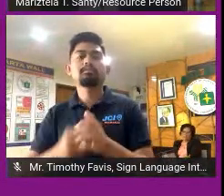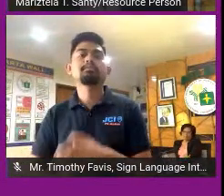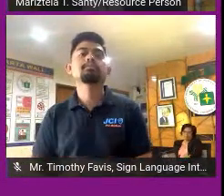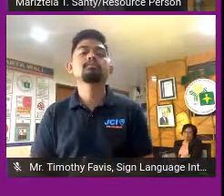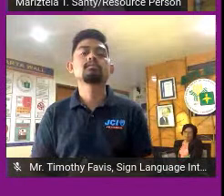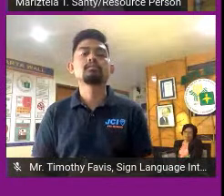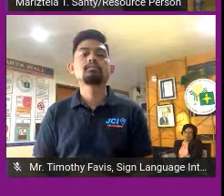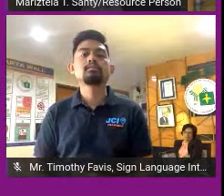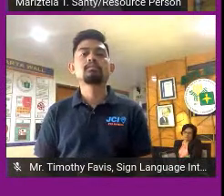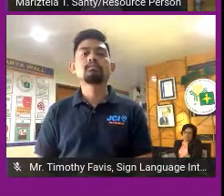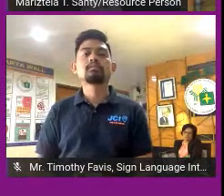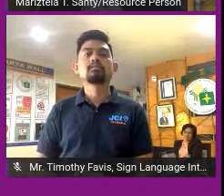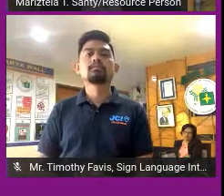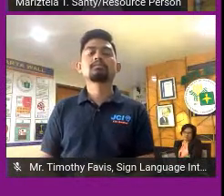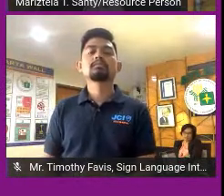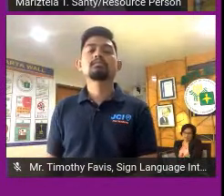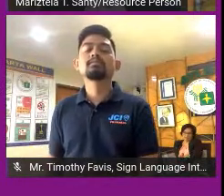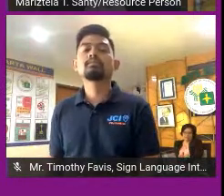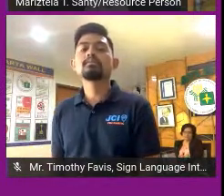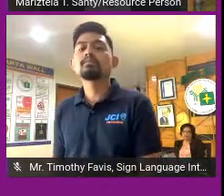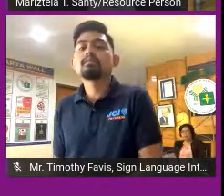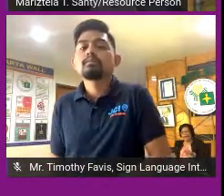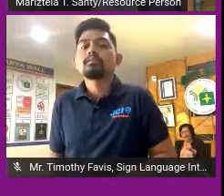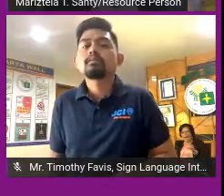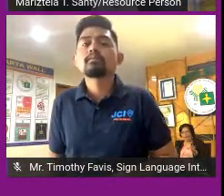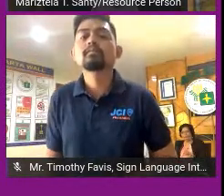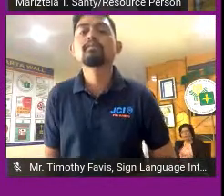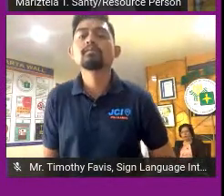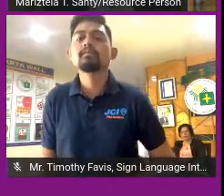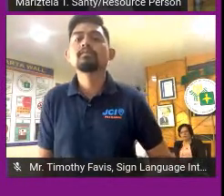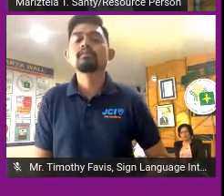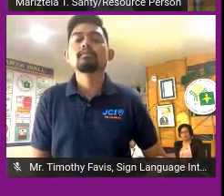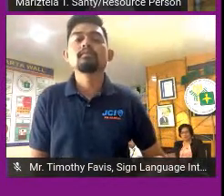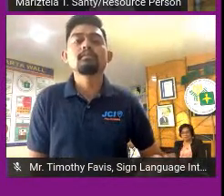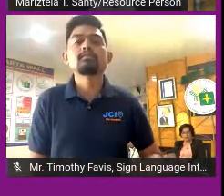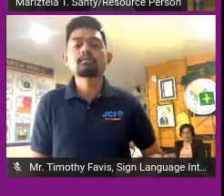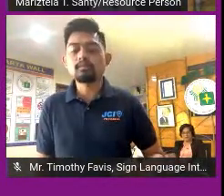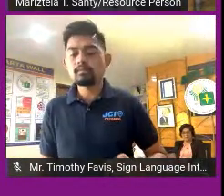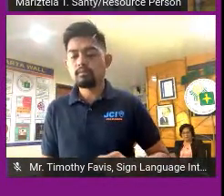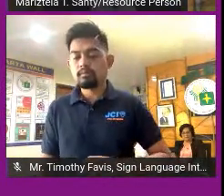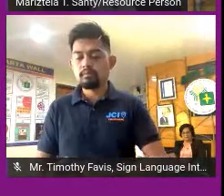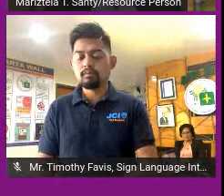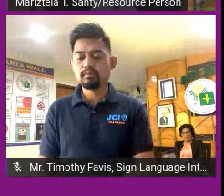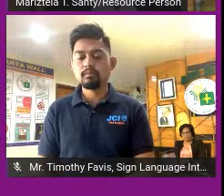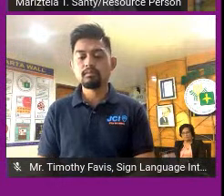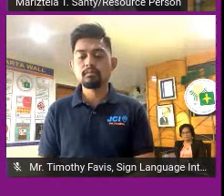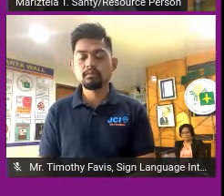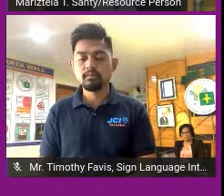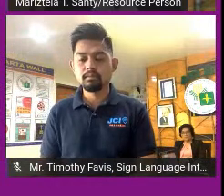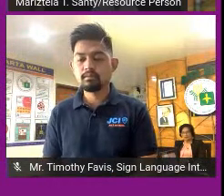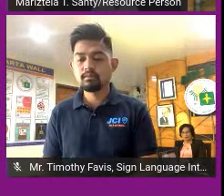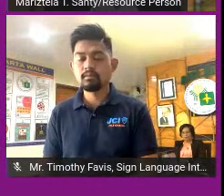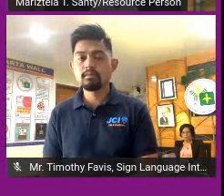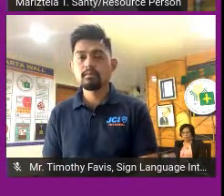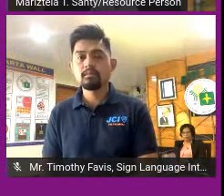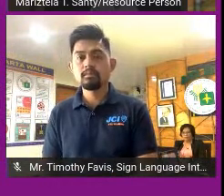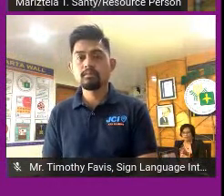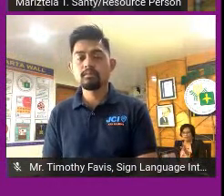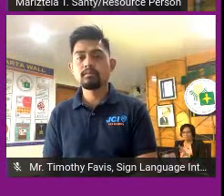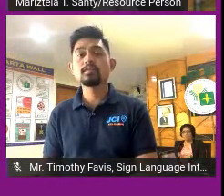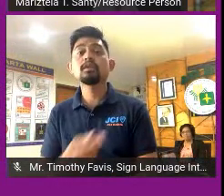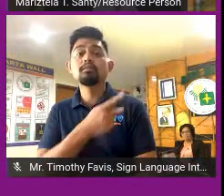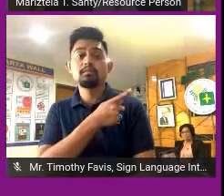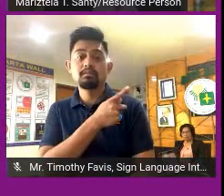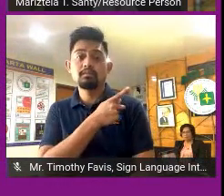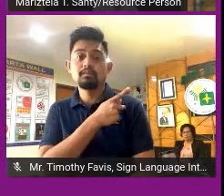Sabi nga natin, may mga gender biases. Yung pang-aapi, we call them gender biases. Ano po? So, here